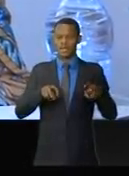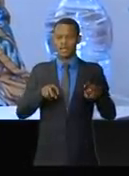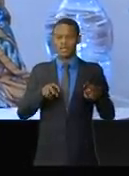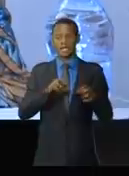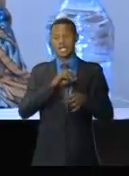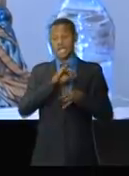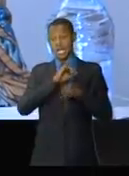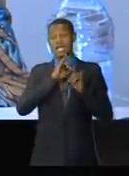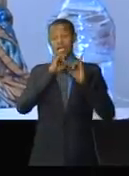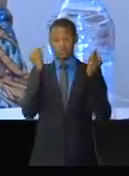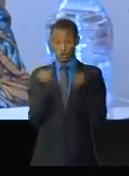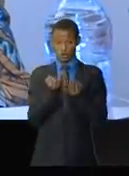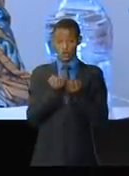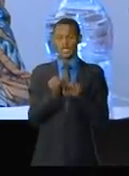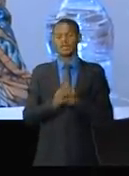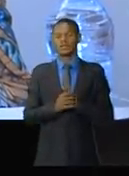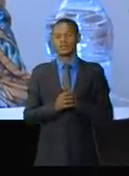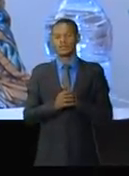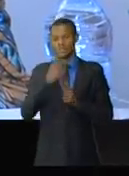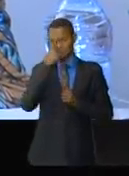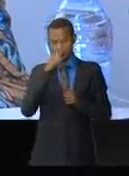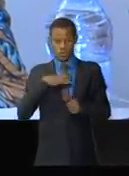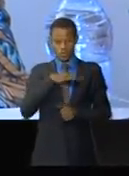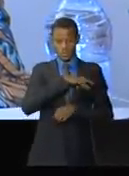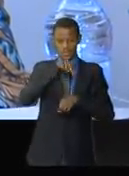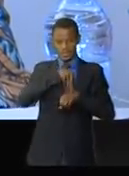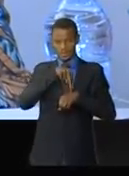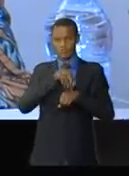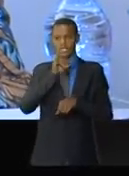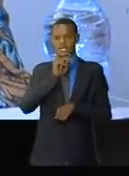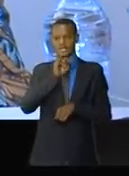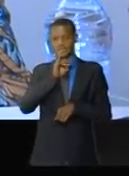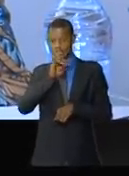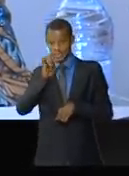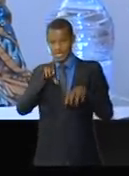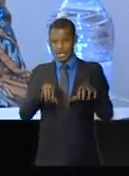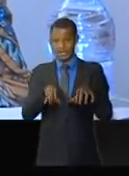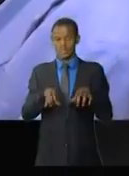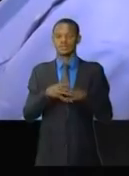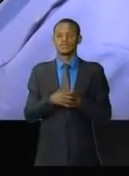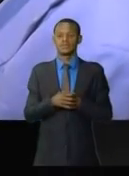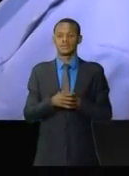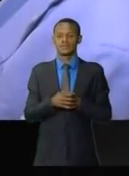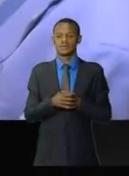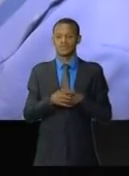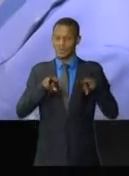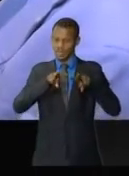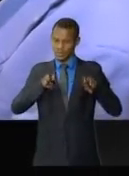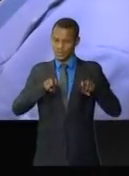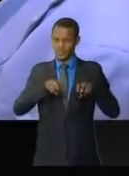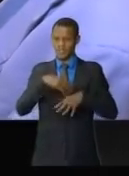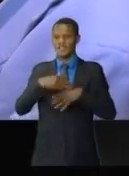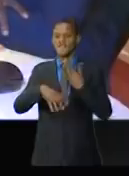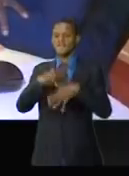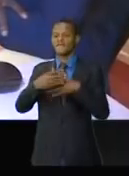consensuelle du comité national de l'ITIE RDC sera réalisé par toutes les parties